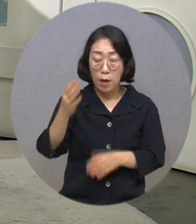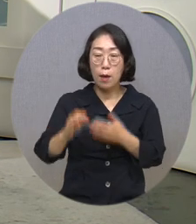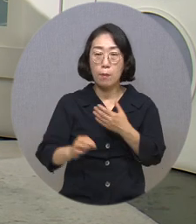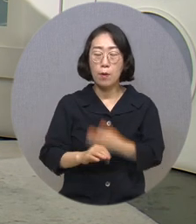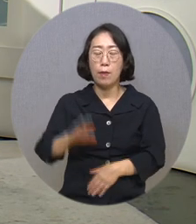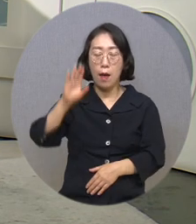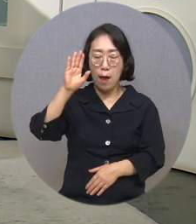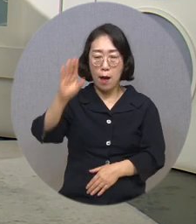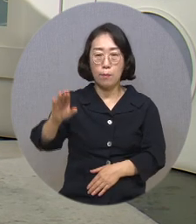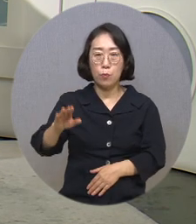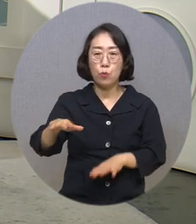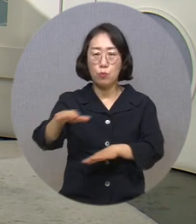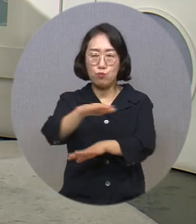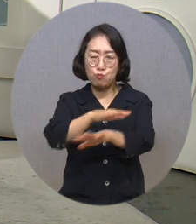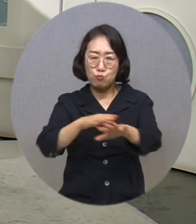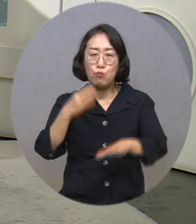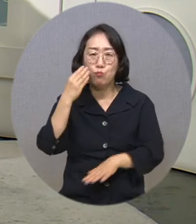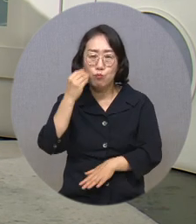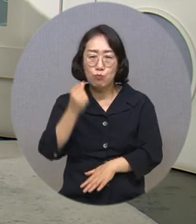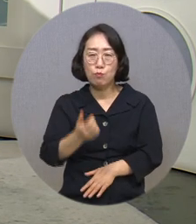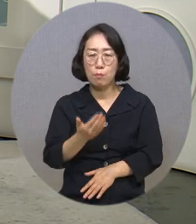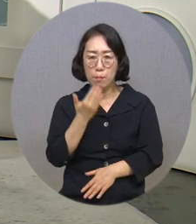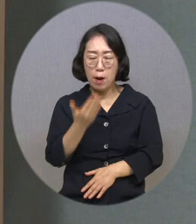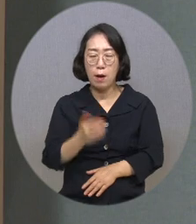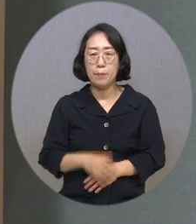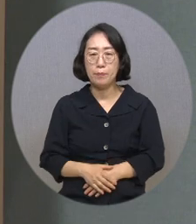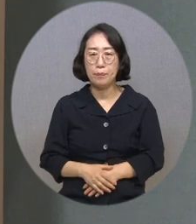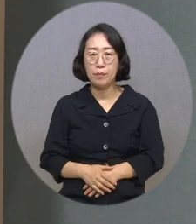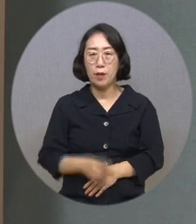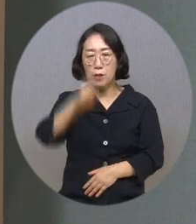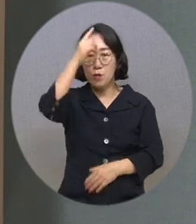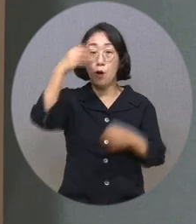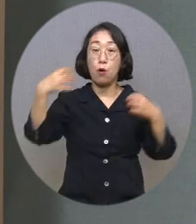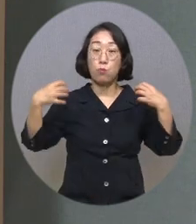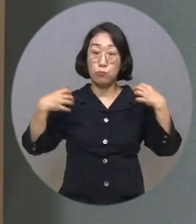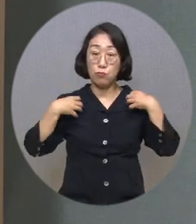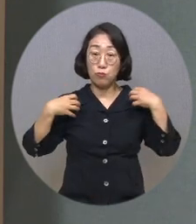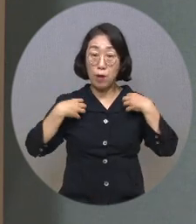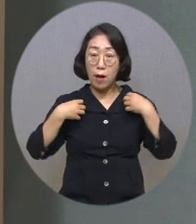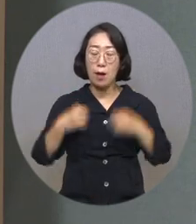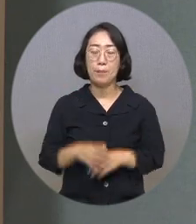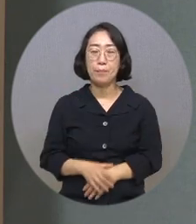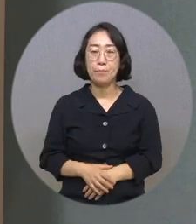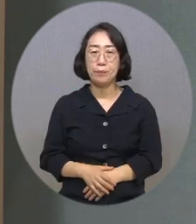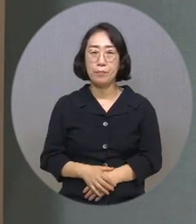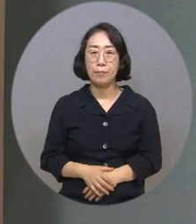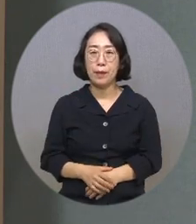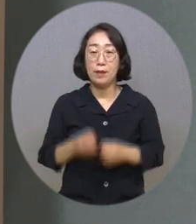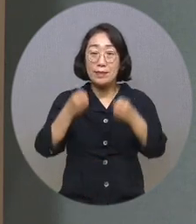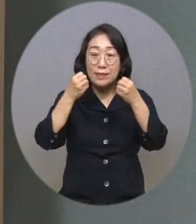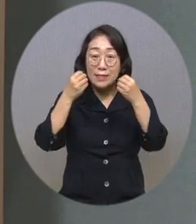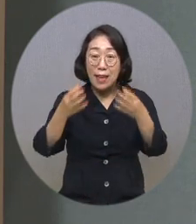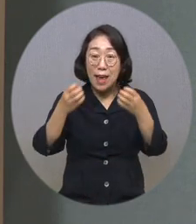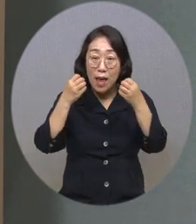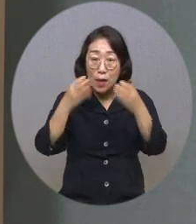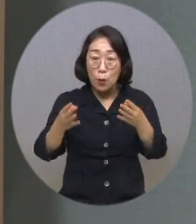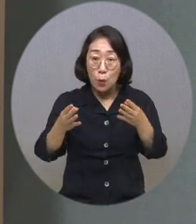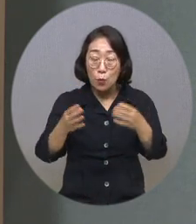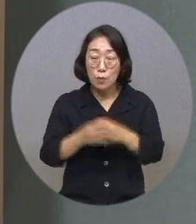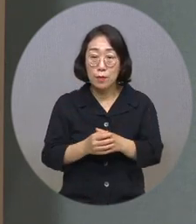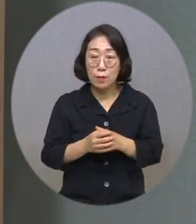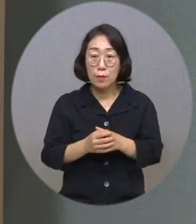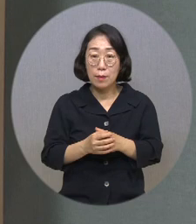앞으로 활성화될 수 있다고 보고 있습니다. 그 정부가 이제 새로운 정부가 등장을